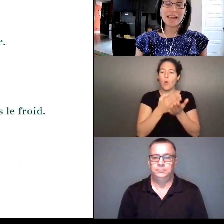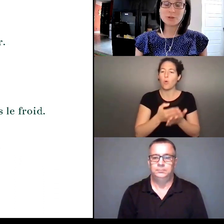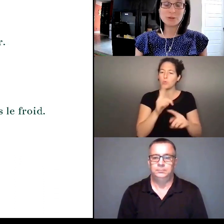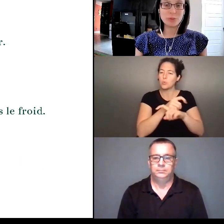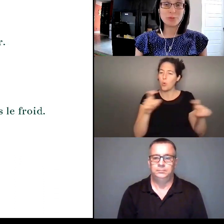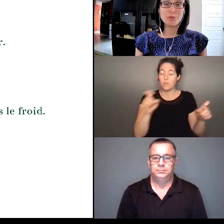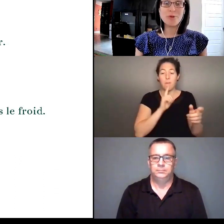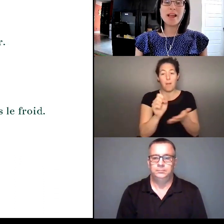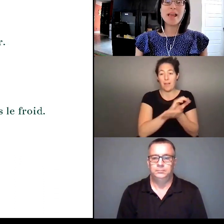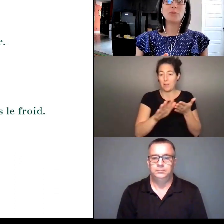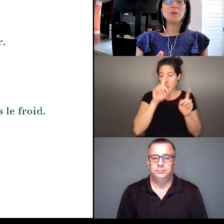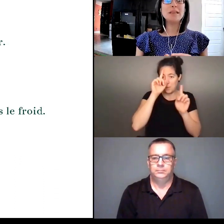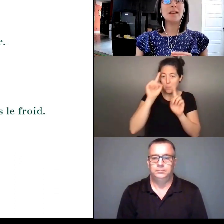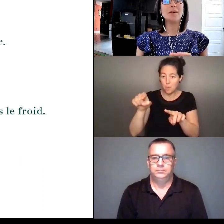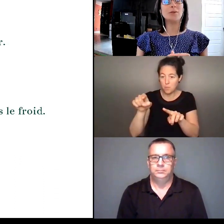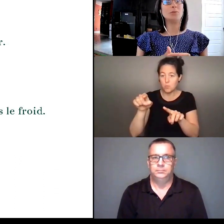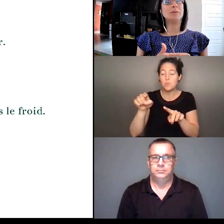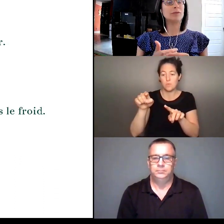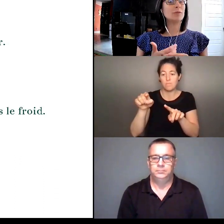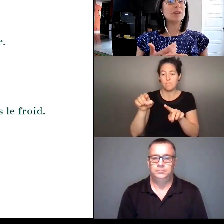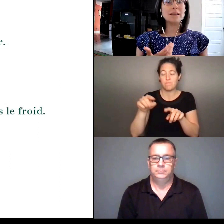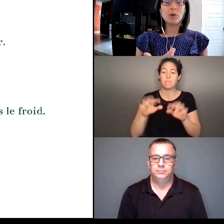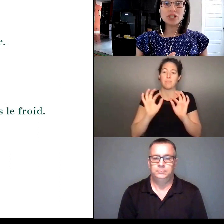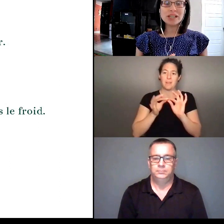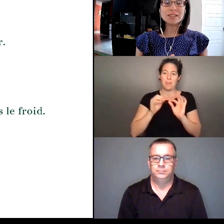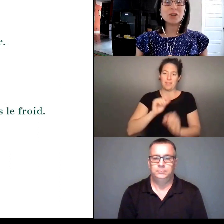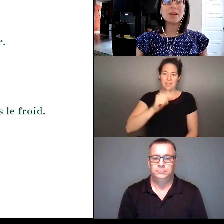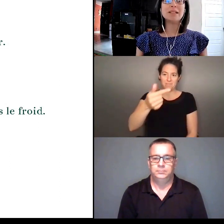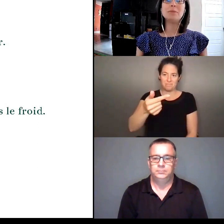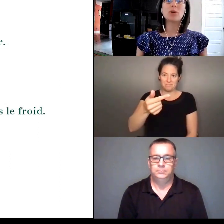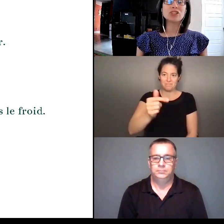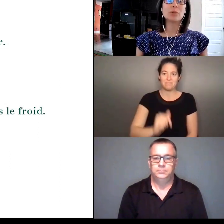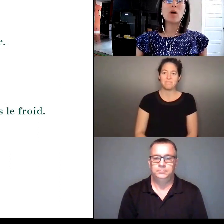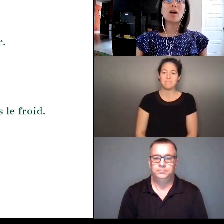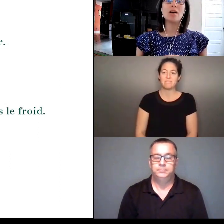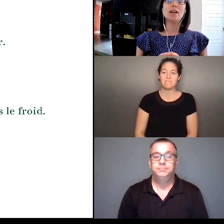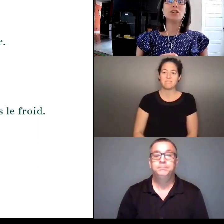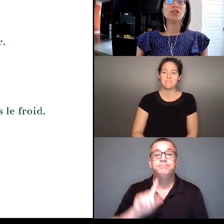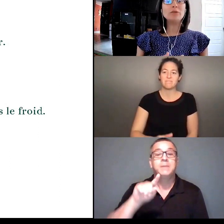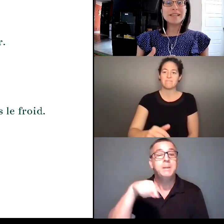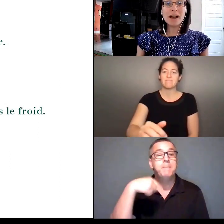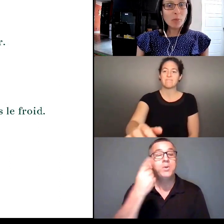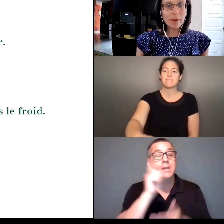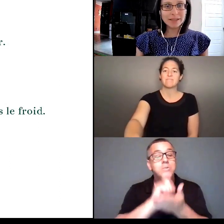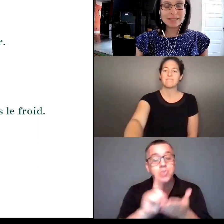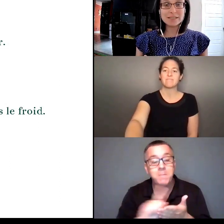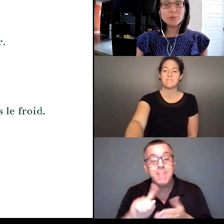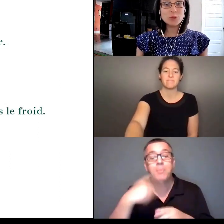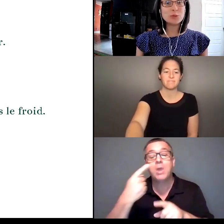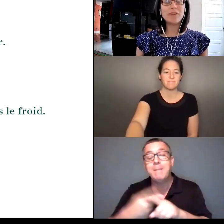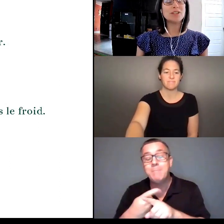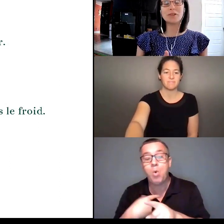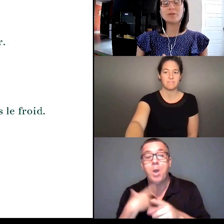complètement gratuites pour vous. Puis, dans le fond, dans les prochaines semaines et les prochains mois, je vais vous accompagner. Si